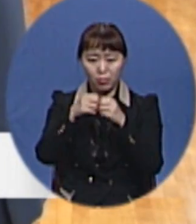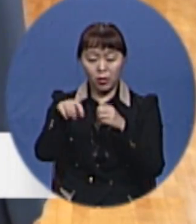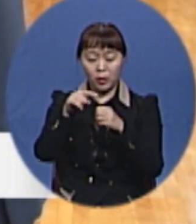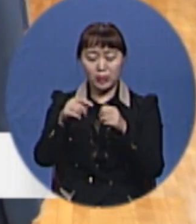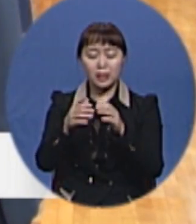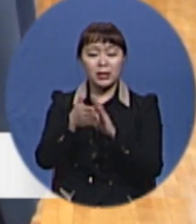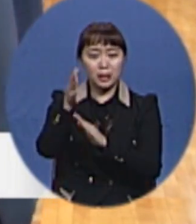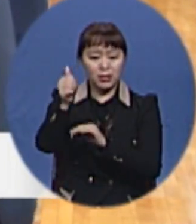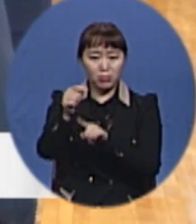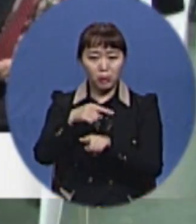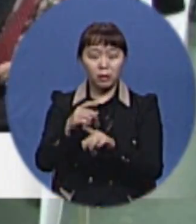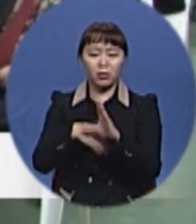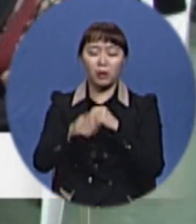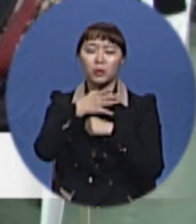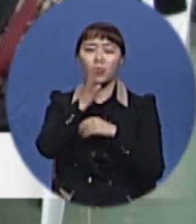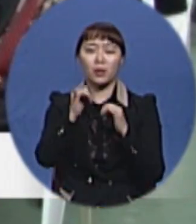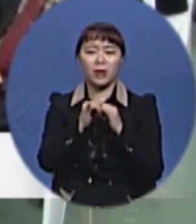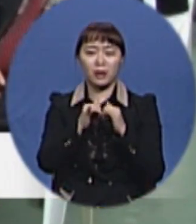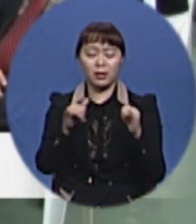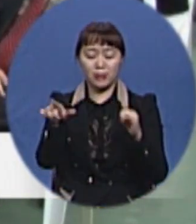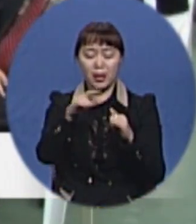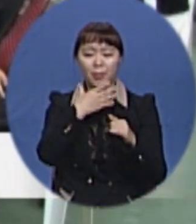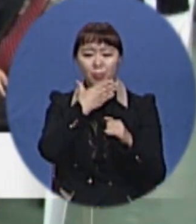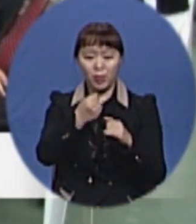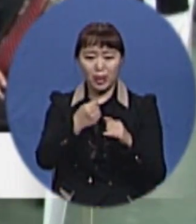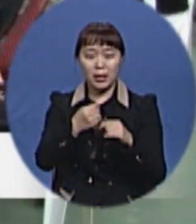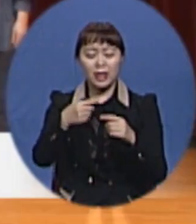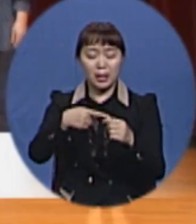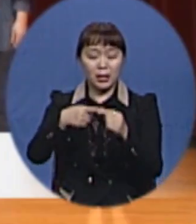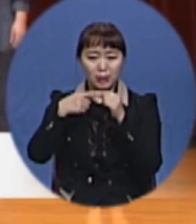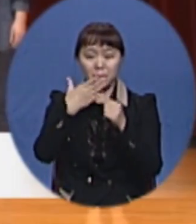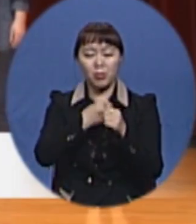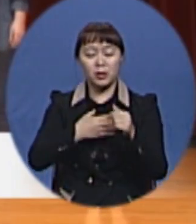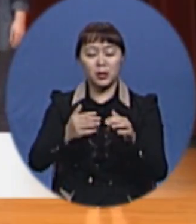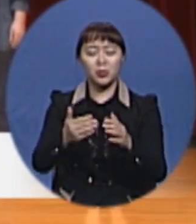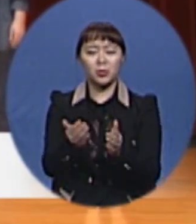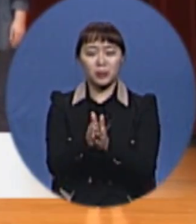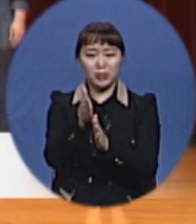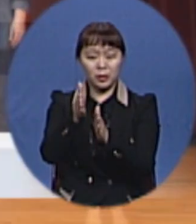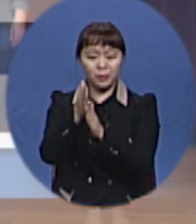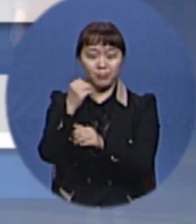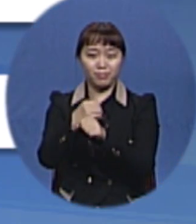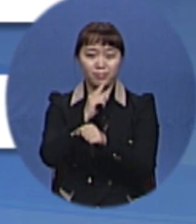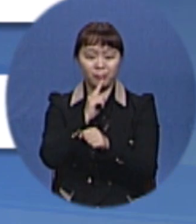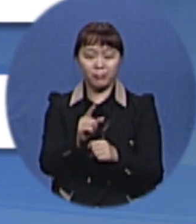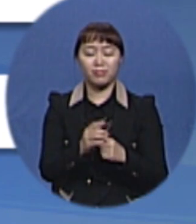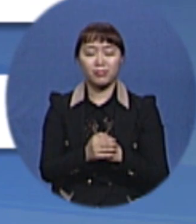창원시를 보다 더 노후가 행복한 1등 복지도시로 만들어 나가겠다고 말했습니다.